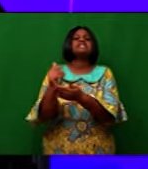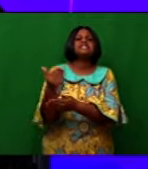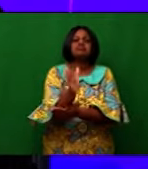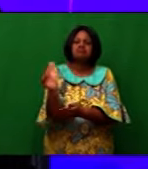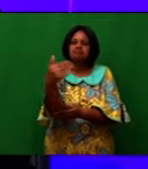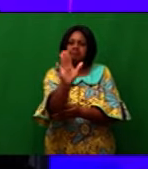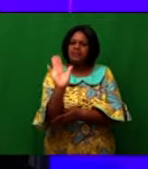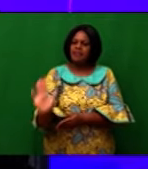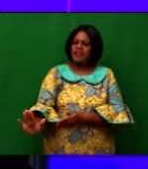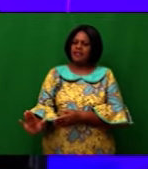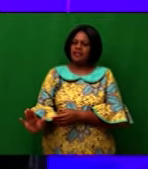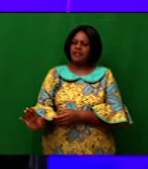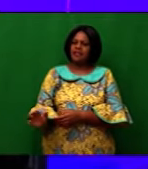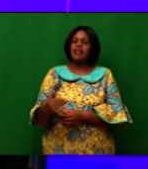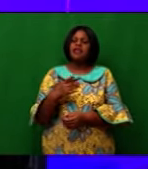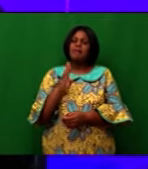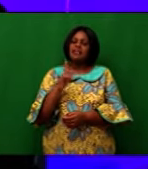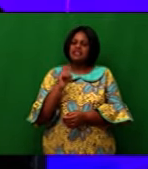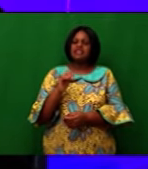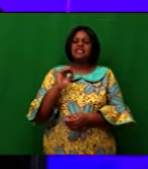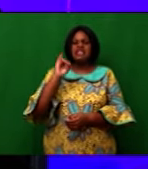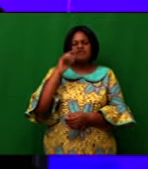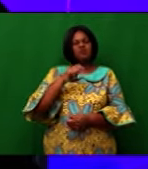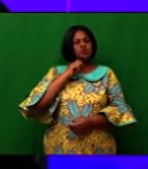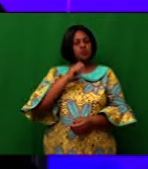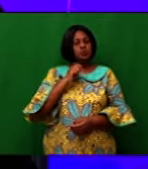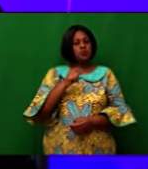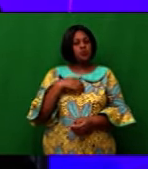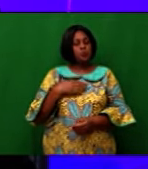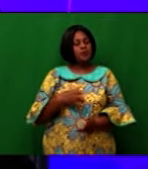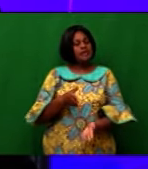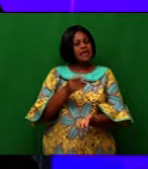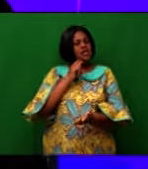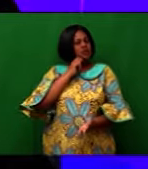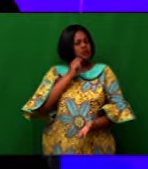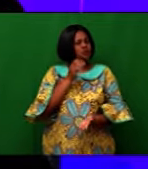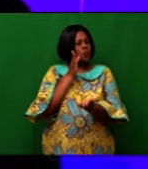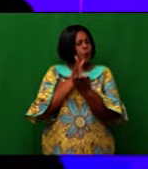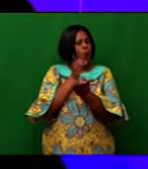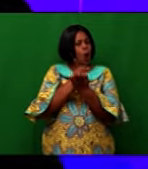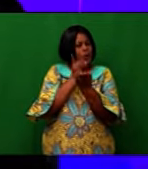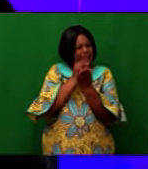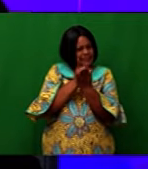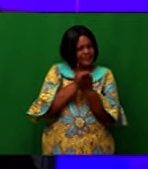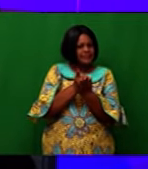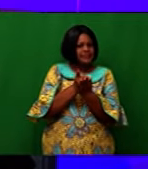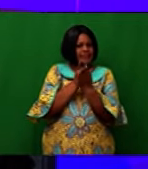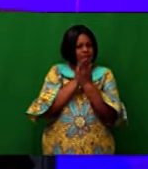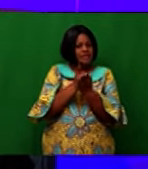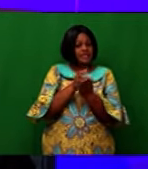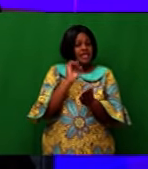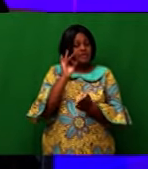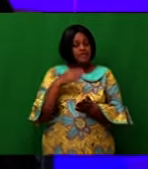kana wada kumira pane zvinonzi pakumira pachokwadi ka mira pachokwadi asi chandoda kukudza ndechekutika ungada zvako kufara uriwe